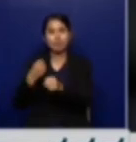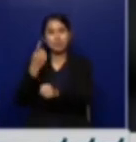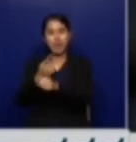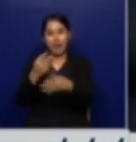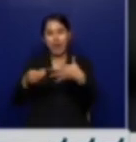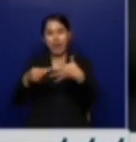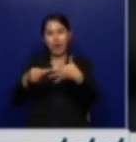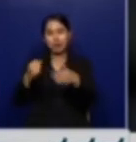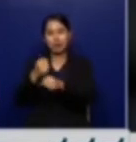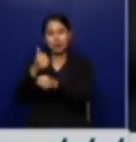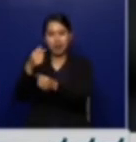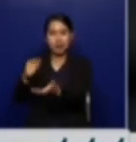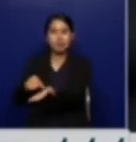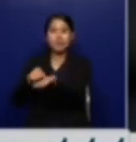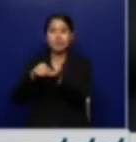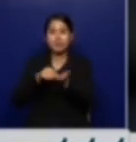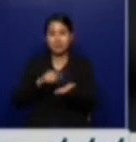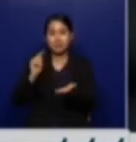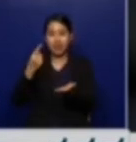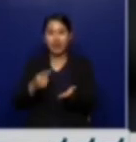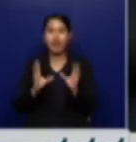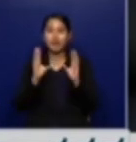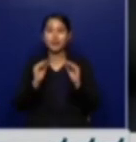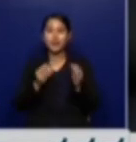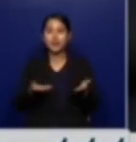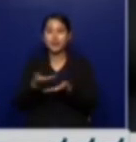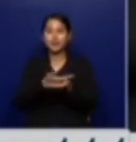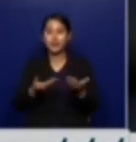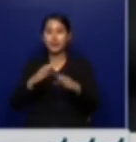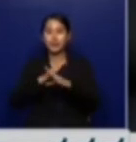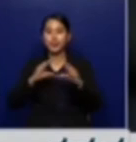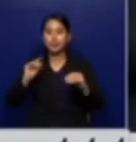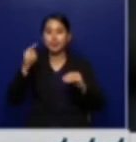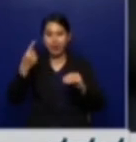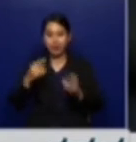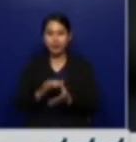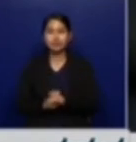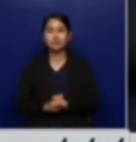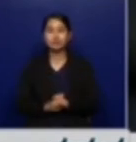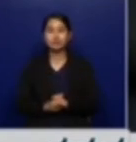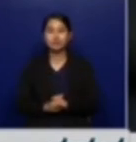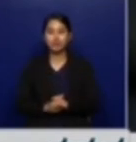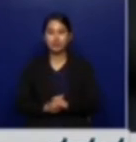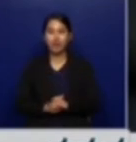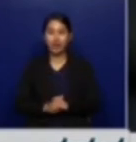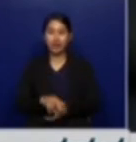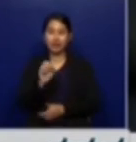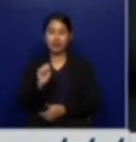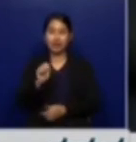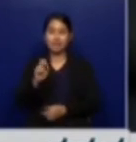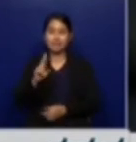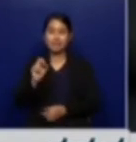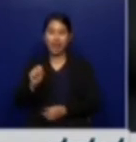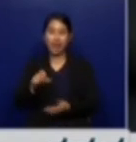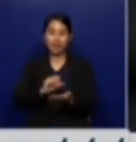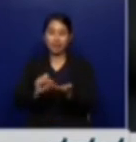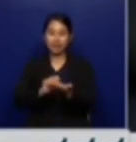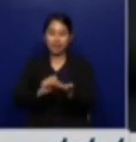ทำหลักการเข้ามาใหม่ให้สภารับหลักการใหม่คุณจะไปให้สภารับหลักการแล้วเนี่ยไปเปลี่ยนราย